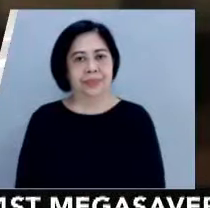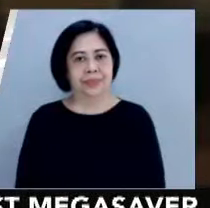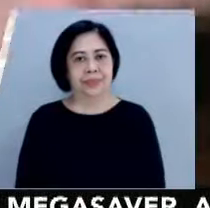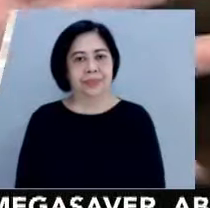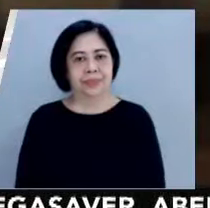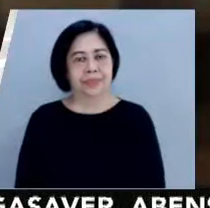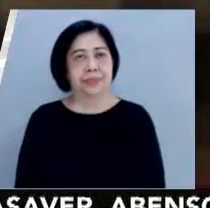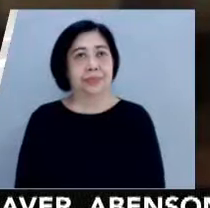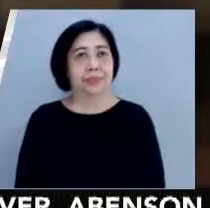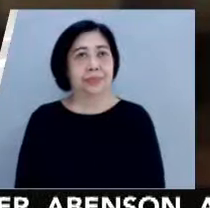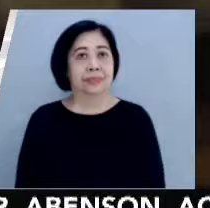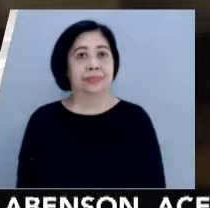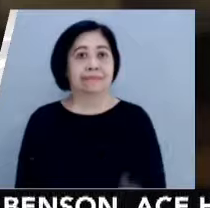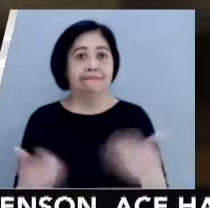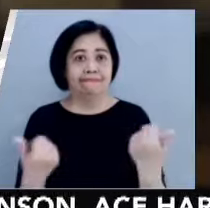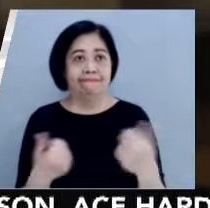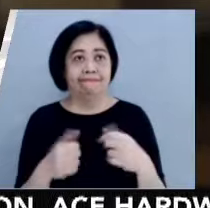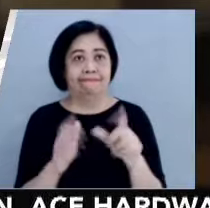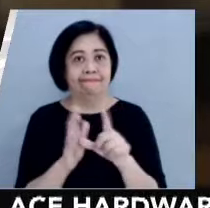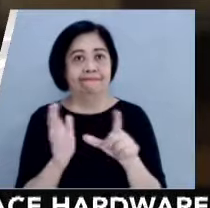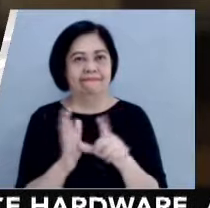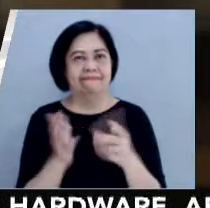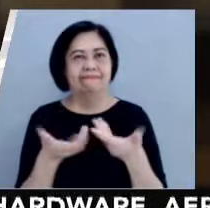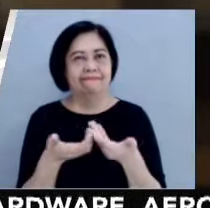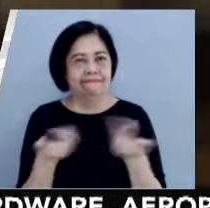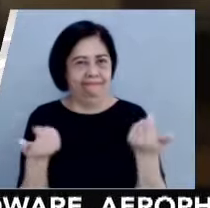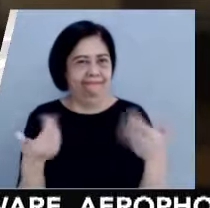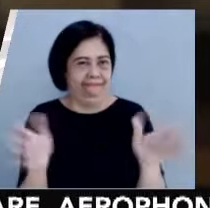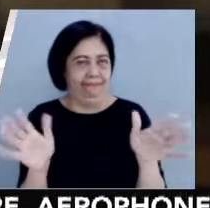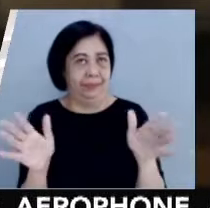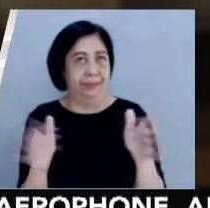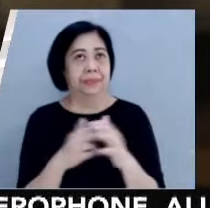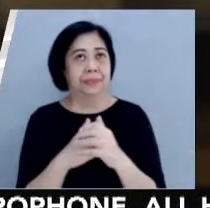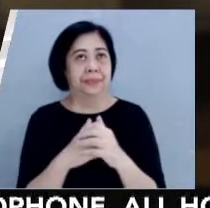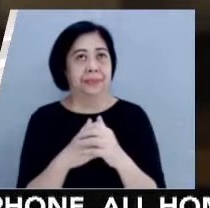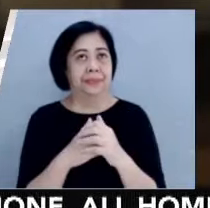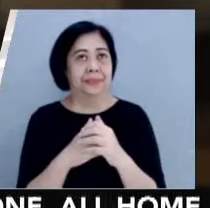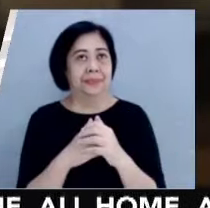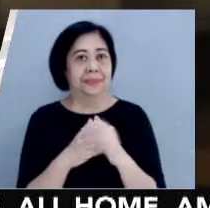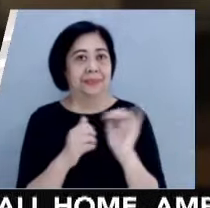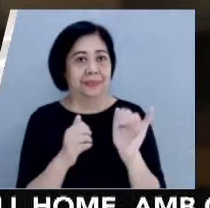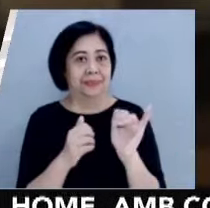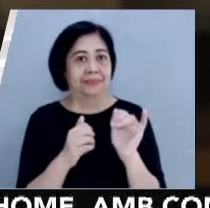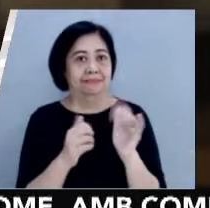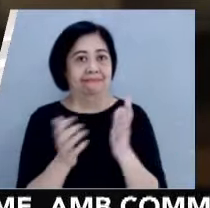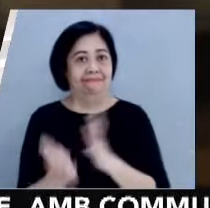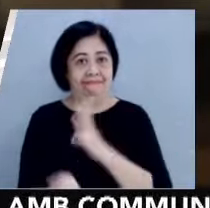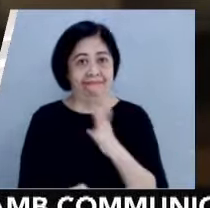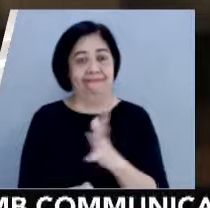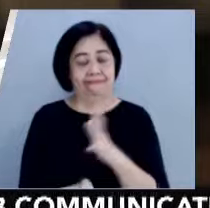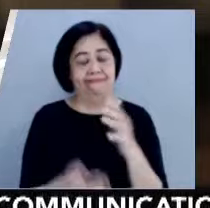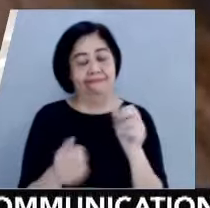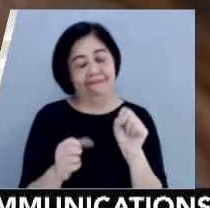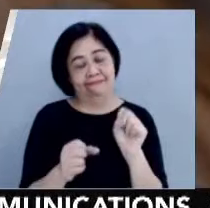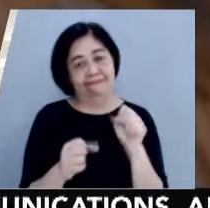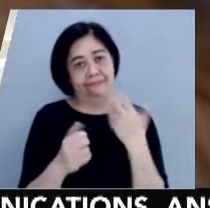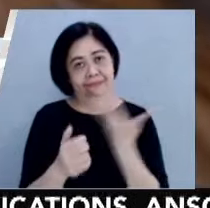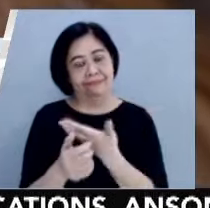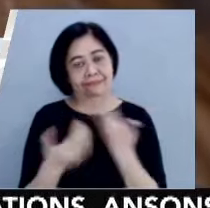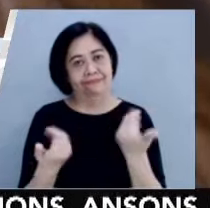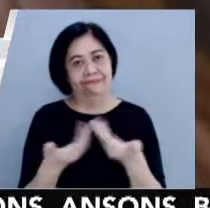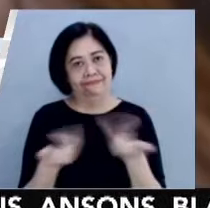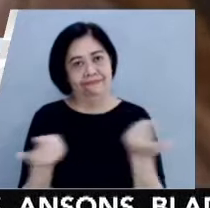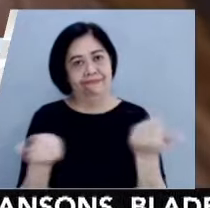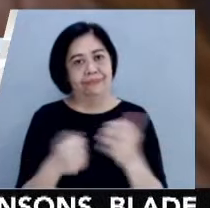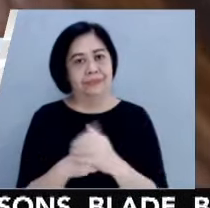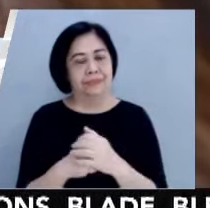We're legally separated na. So, it's, but yes, it's official na. Yes, we are already.